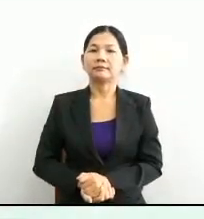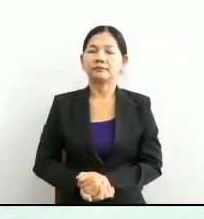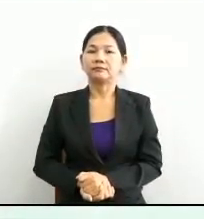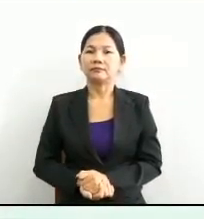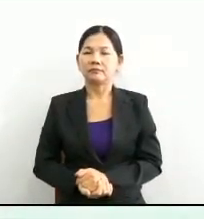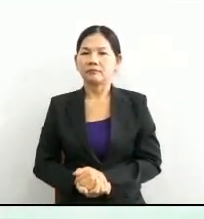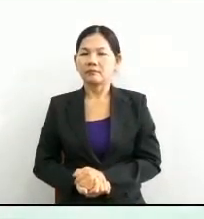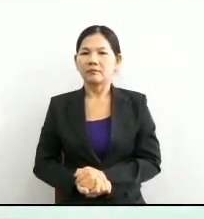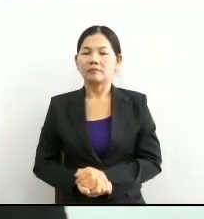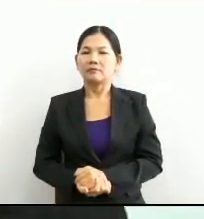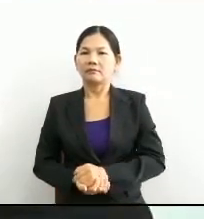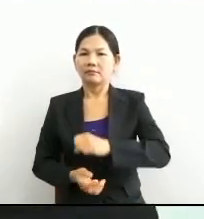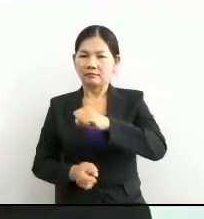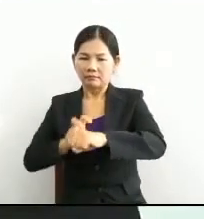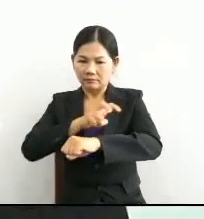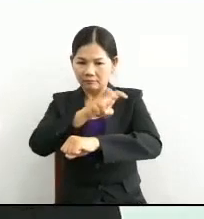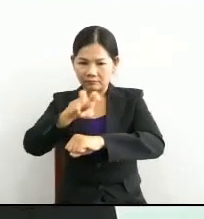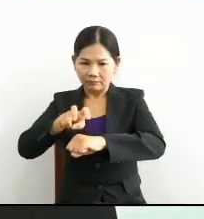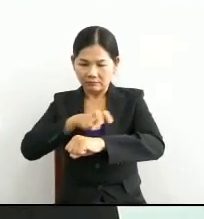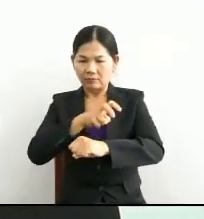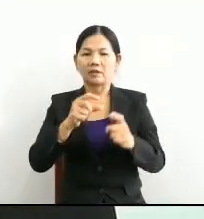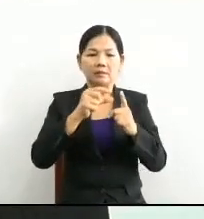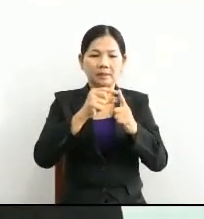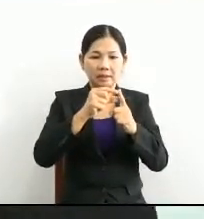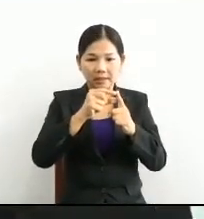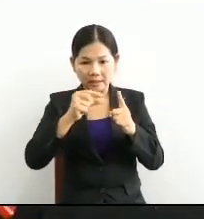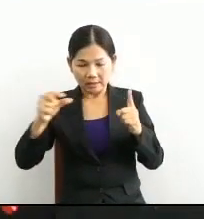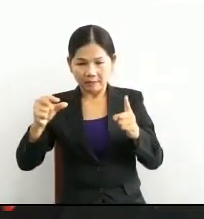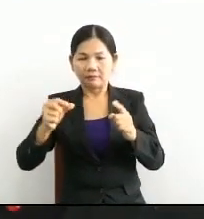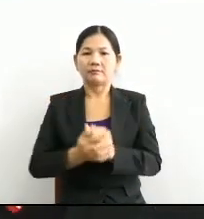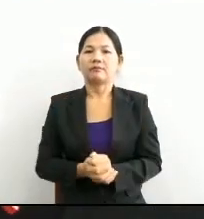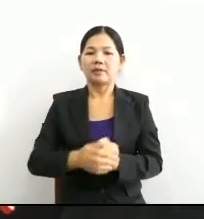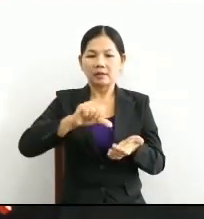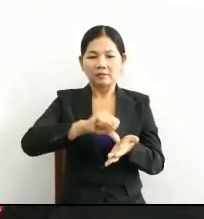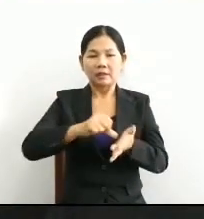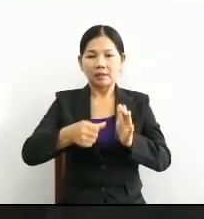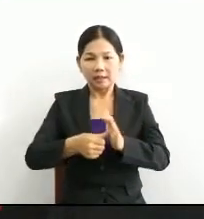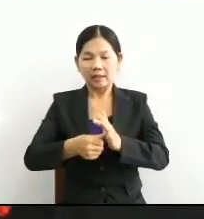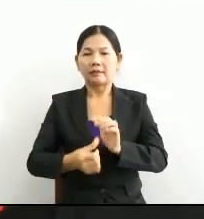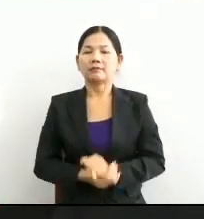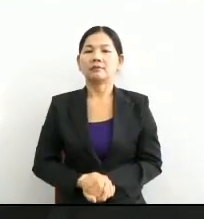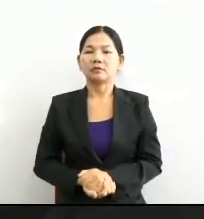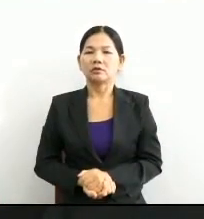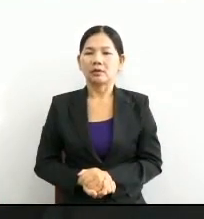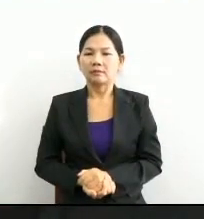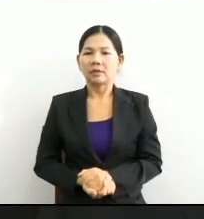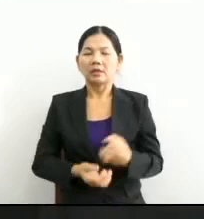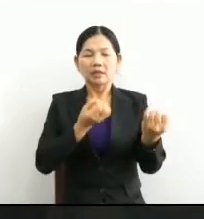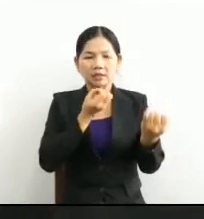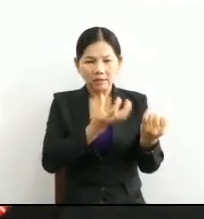rẹ xa thả bị chì kê rìa xam miến này thà chẳng